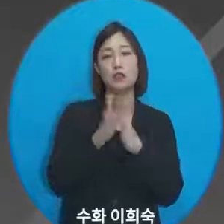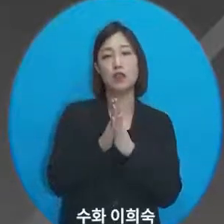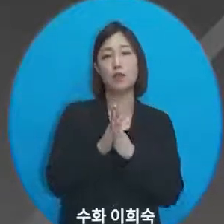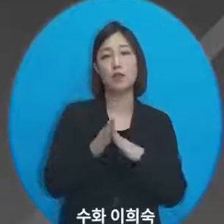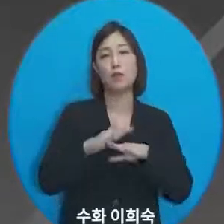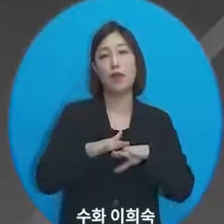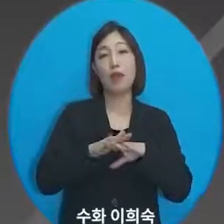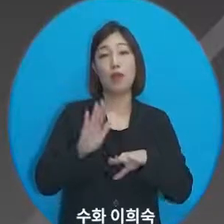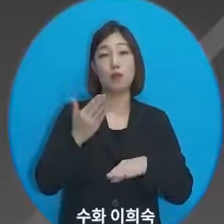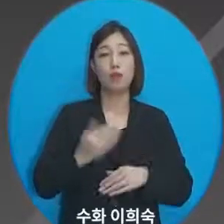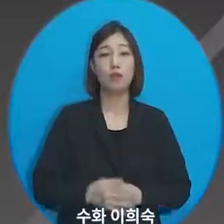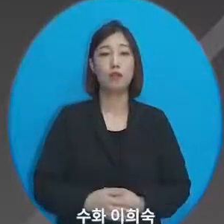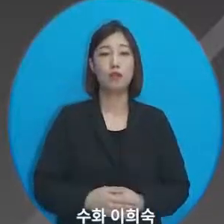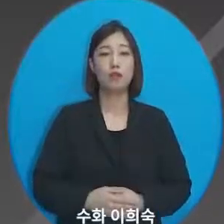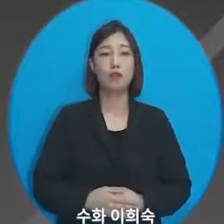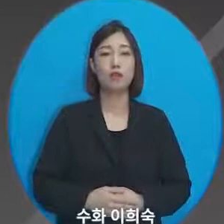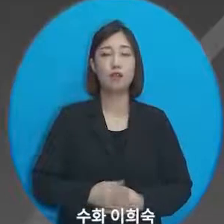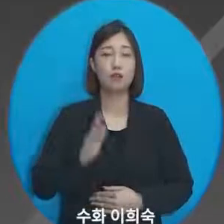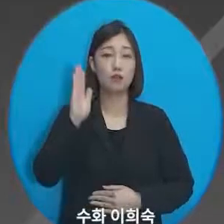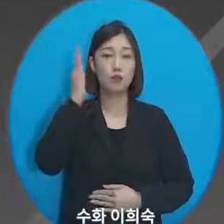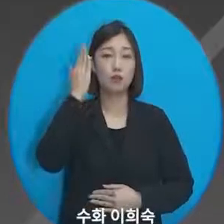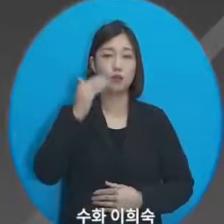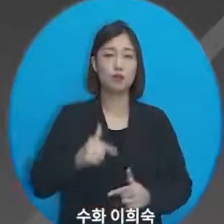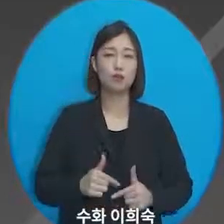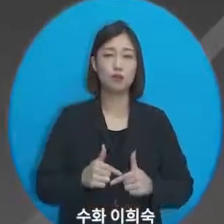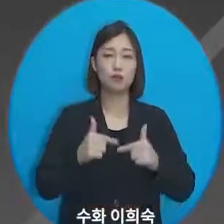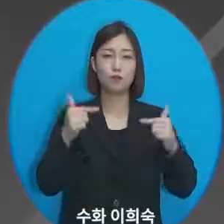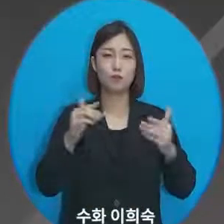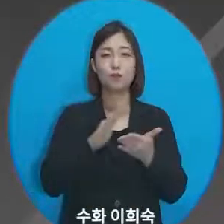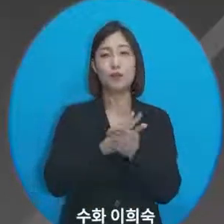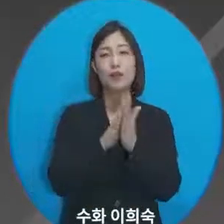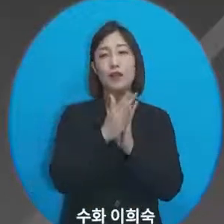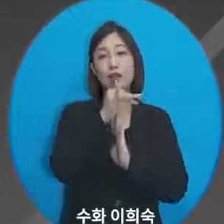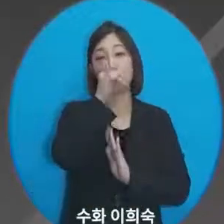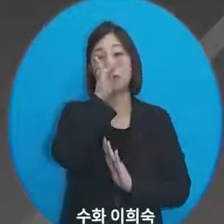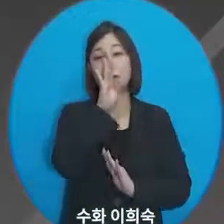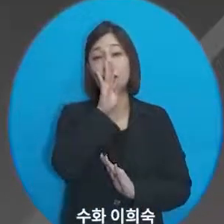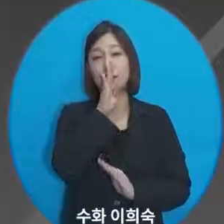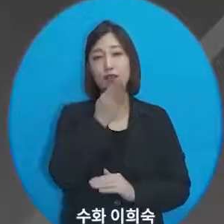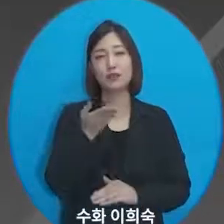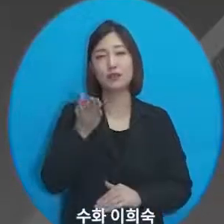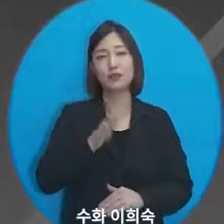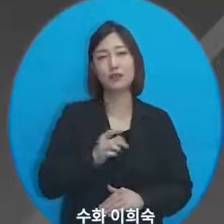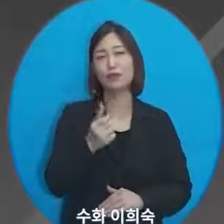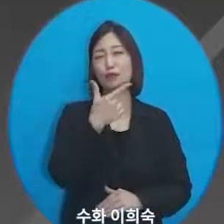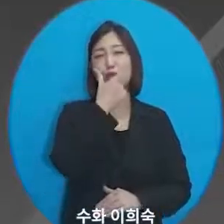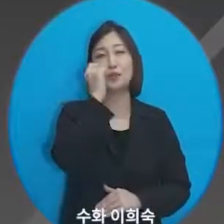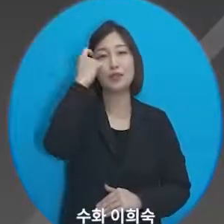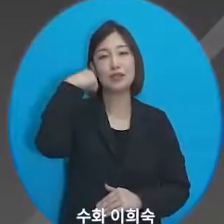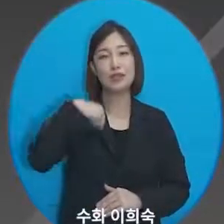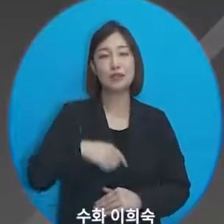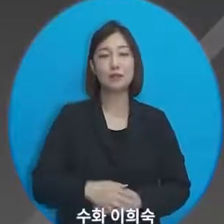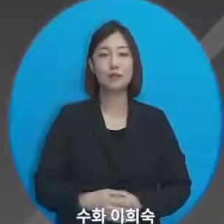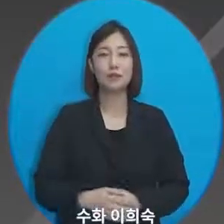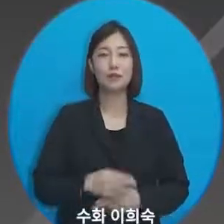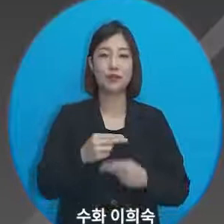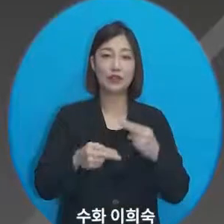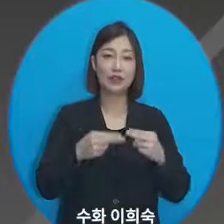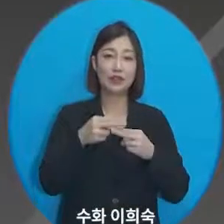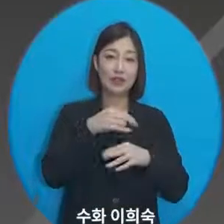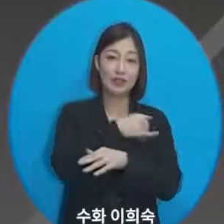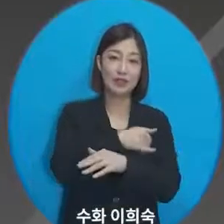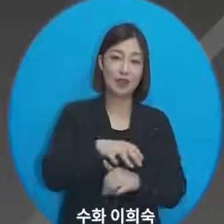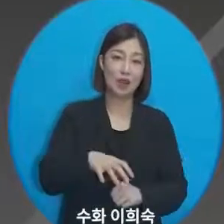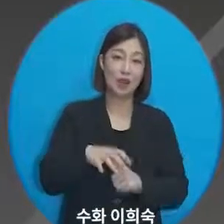많이 좋아졌지만 아직까지도 많이 부족한 점이 있습니다. 유니버설 디자인이라는 그 개념이 도입이 되면 아무래도 그